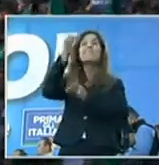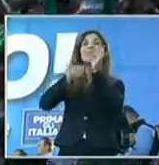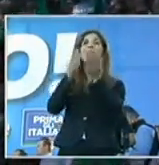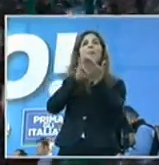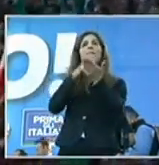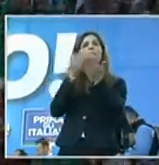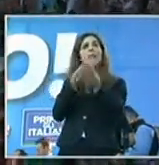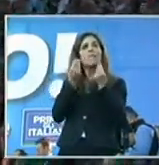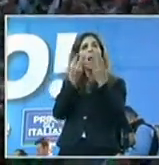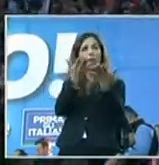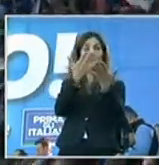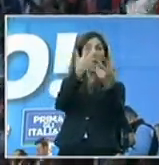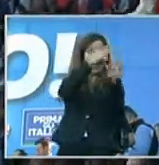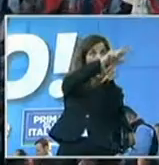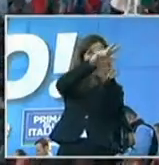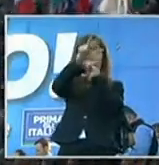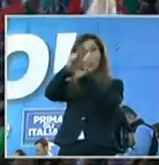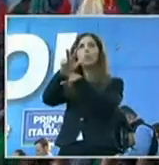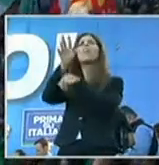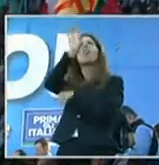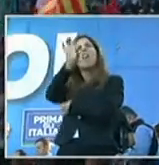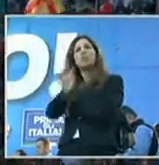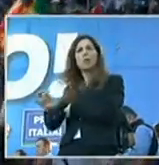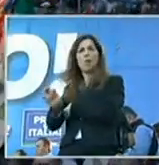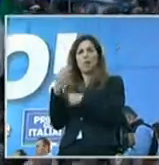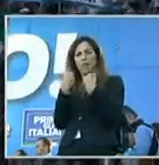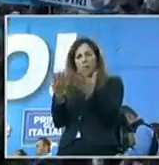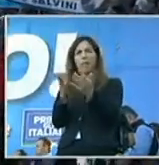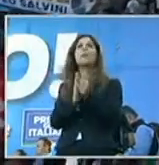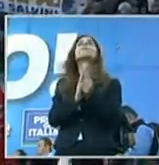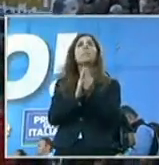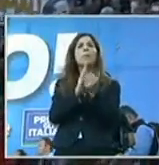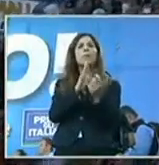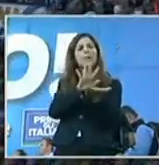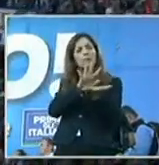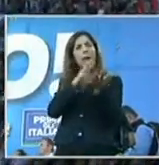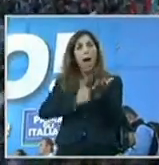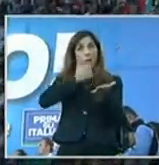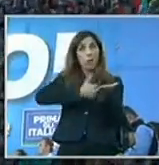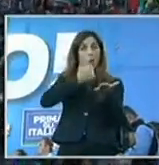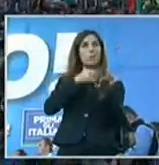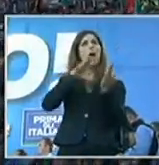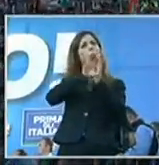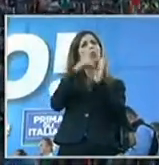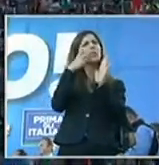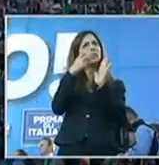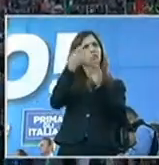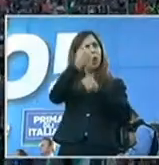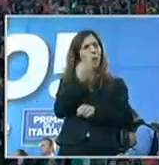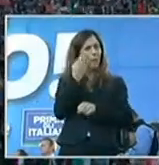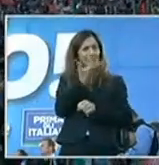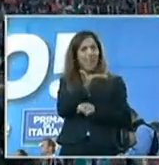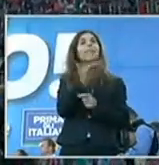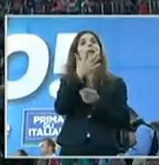valorizzare comuni e regioni, significa applicare le autonomie previste dalla Costituzione.